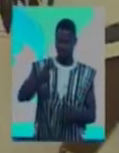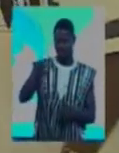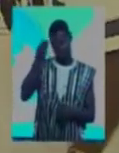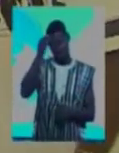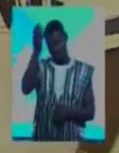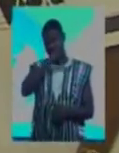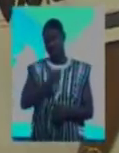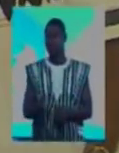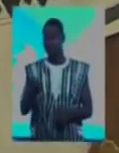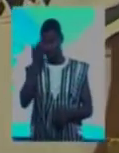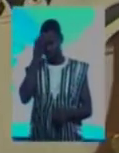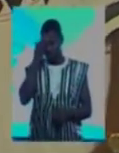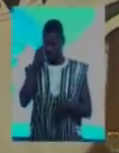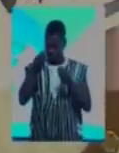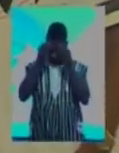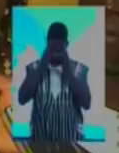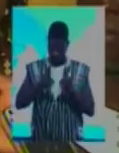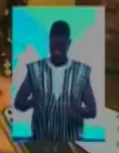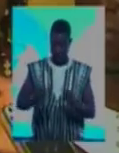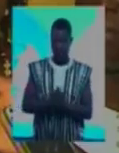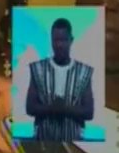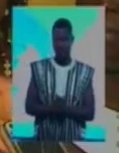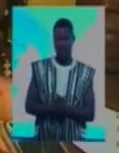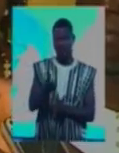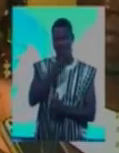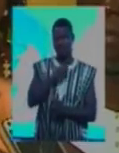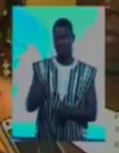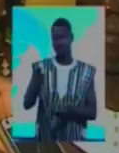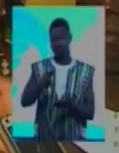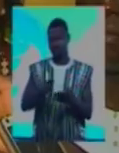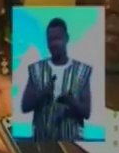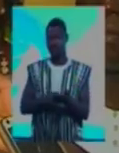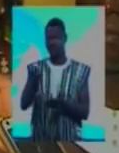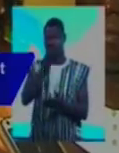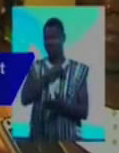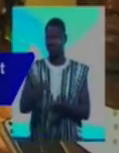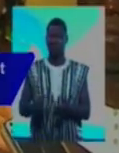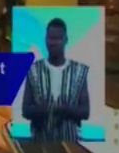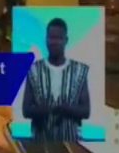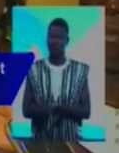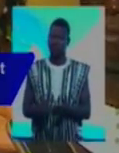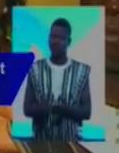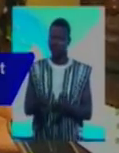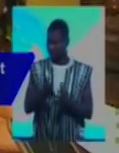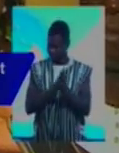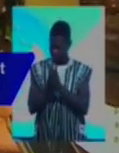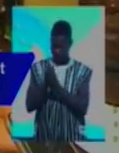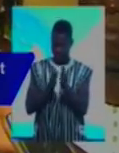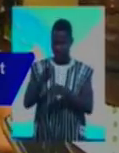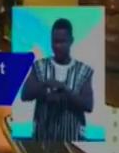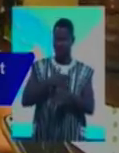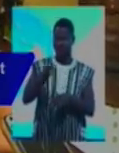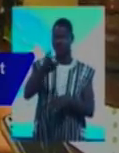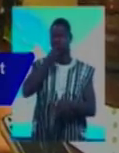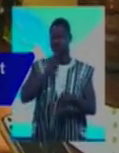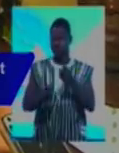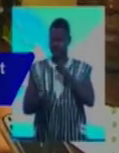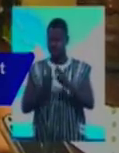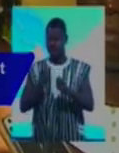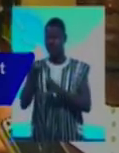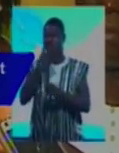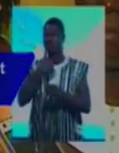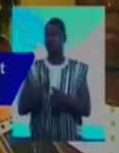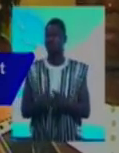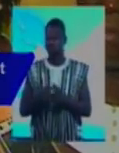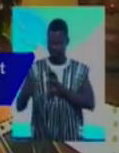déjà averti. Le rapport, en tout cas, de l'étude du groupe de plaidoyer, qui s'est intéressé sur ces questions, a élaboré, bien sûr,